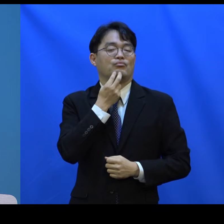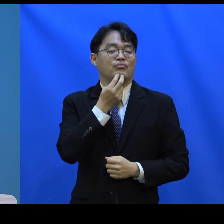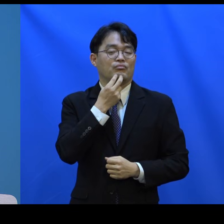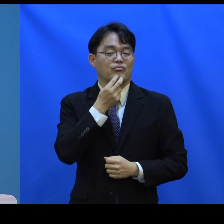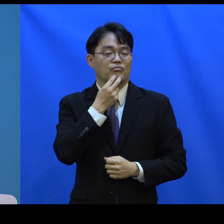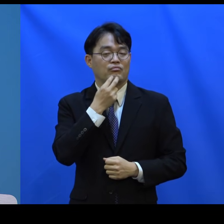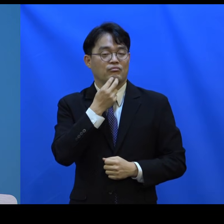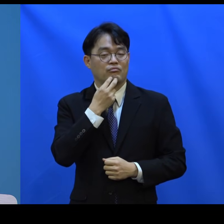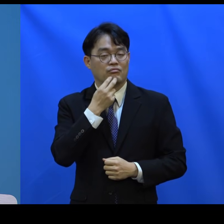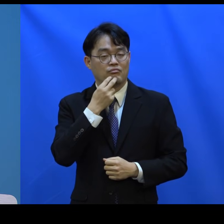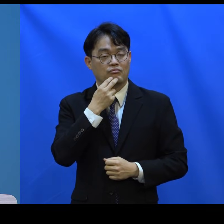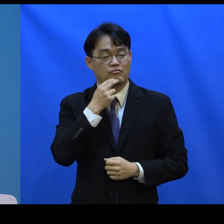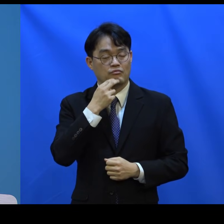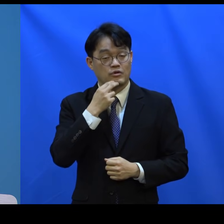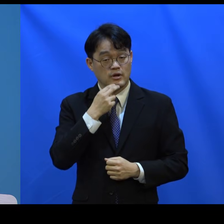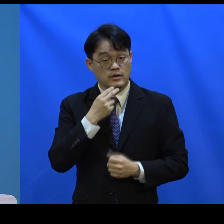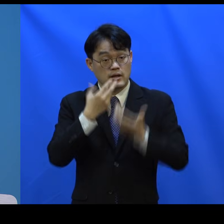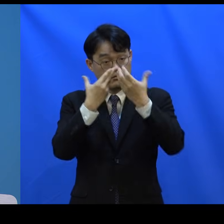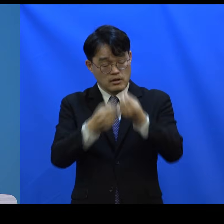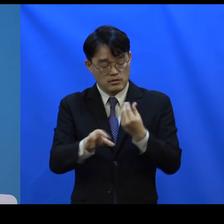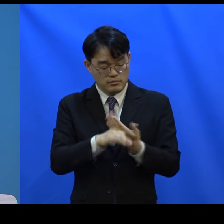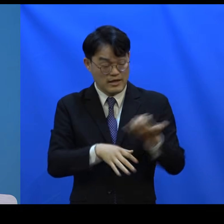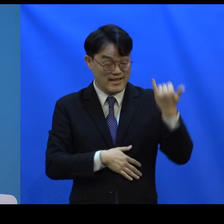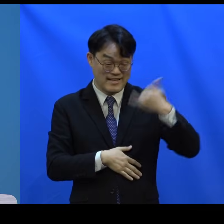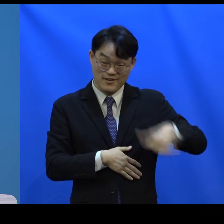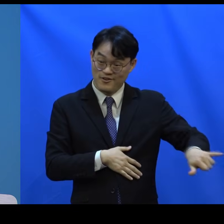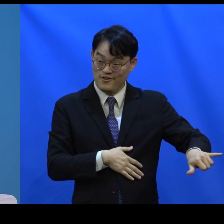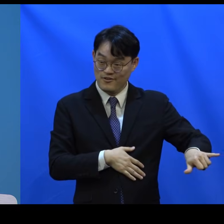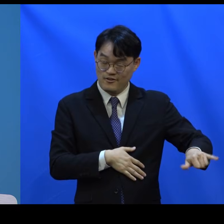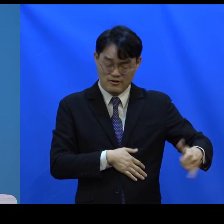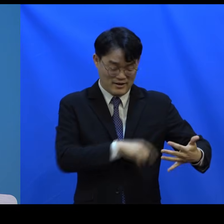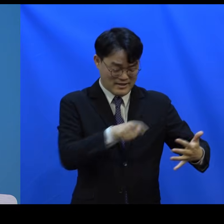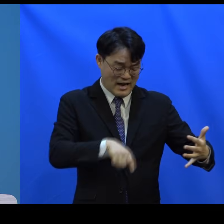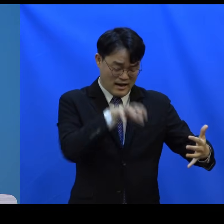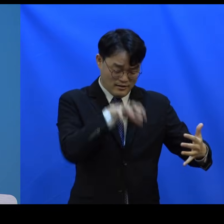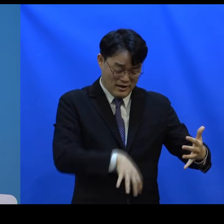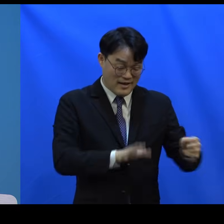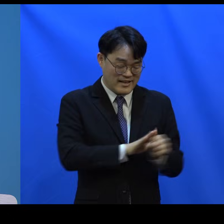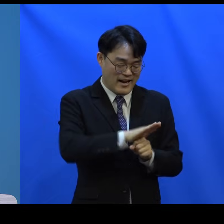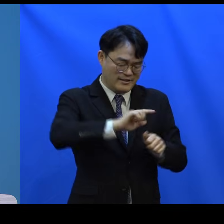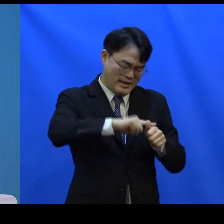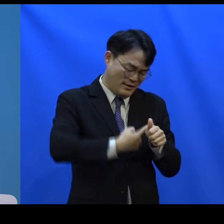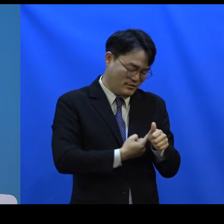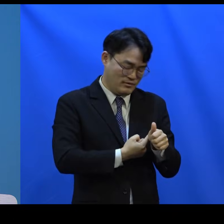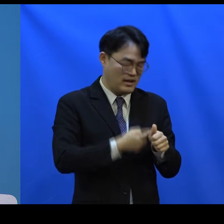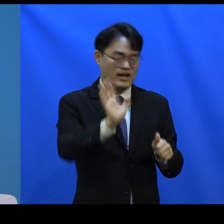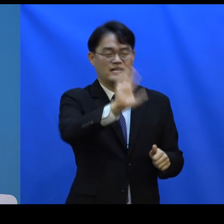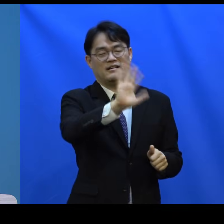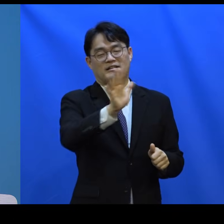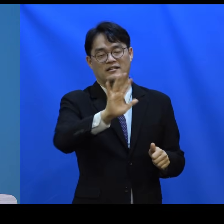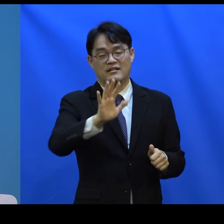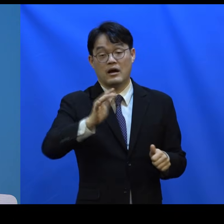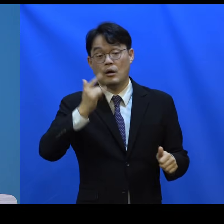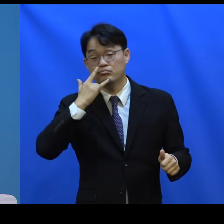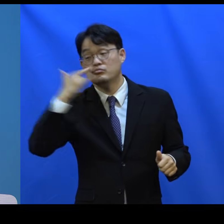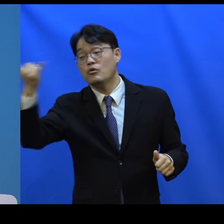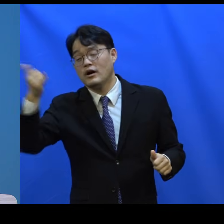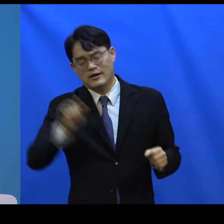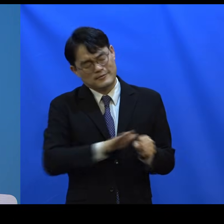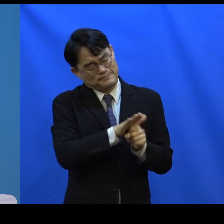나온 게 아니에요. 그 사랑은 부모에게 있었던 거예요. 부모로부터 사랑을 끊임없이 받았으니까 어느 날 사랑을 내가 알게 된